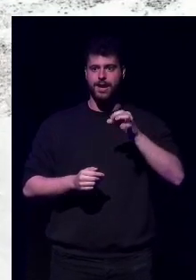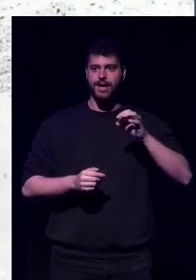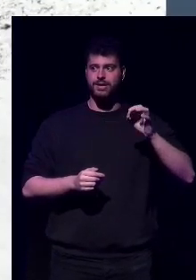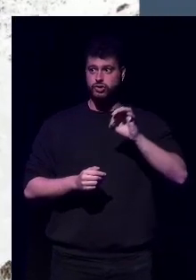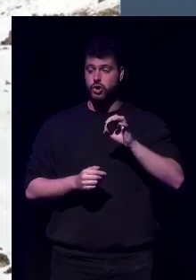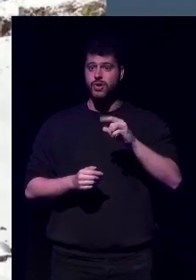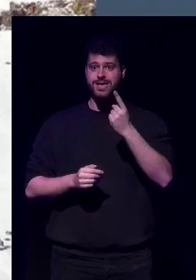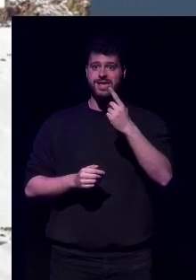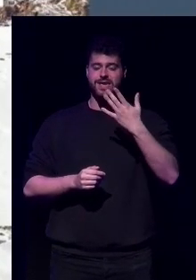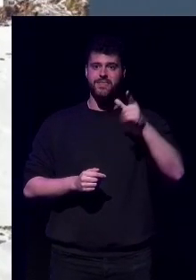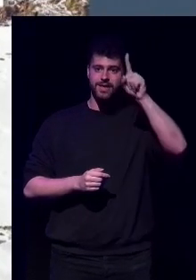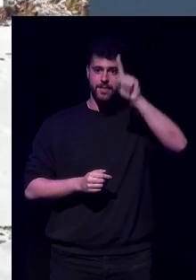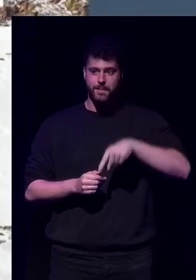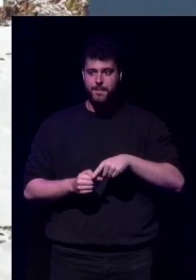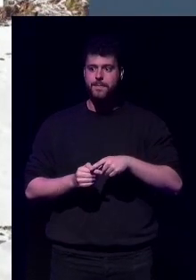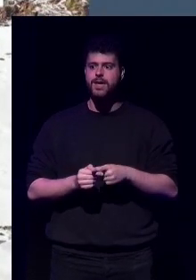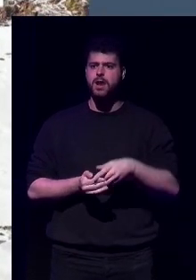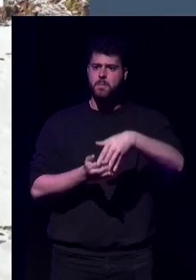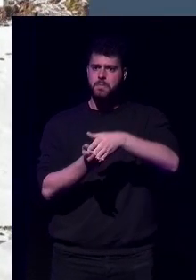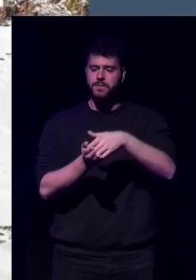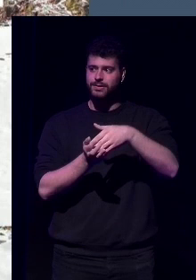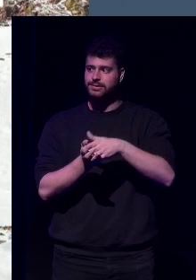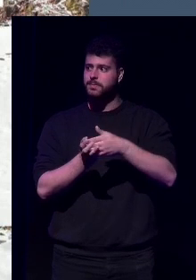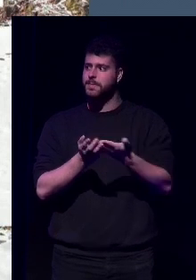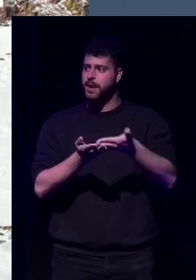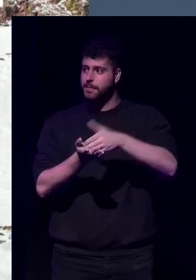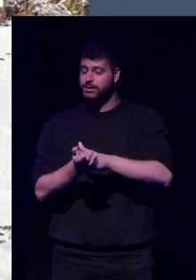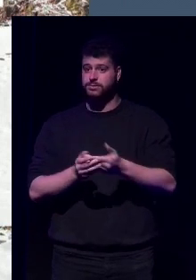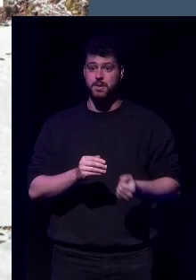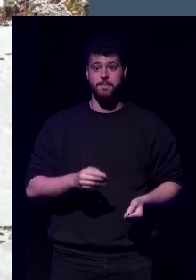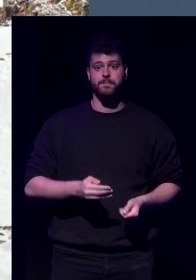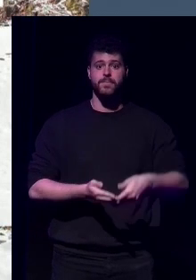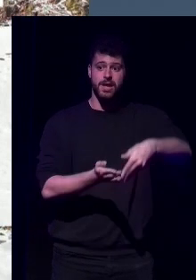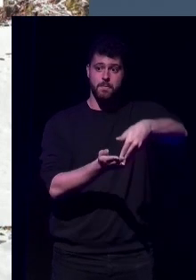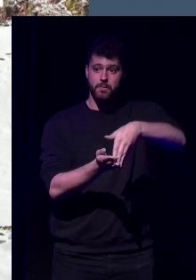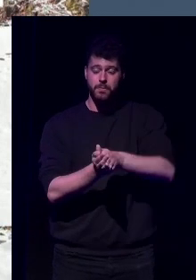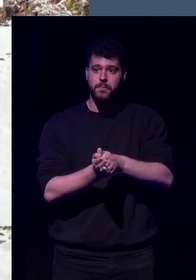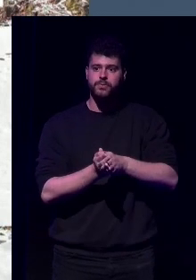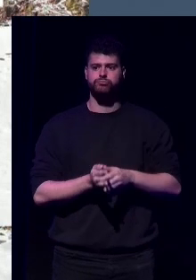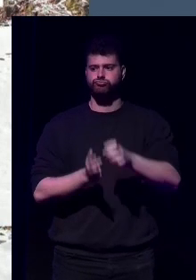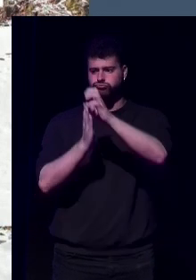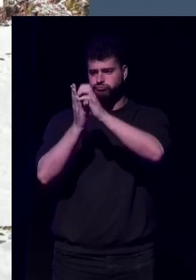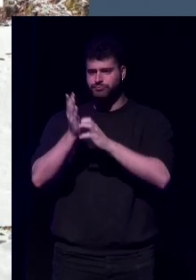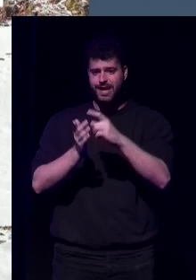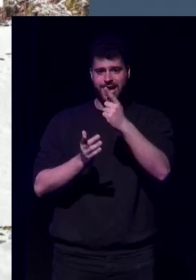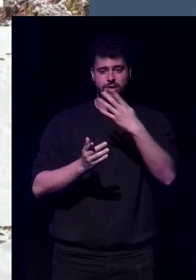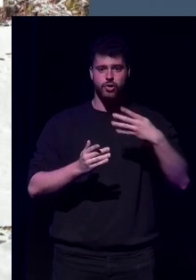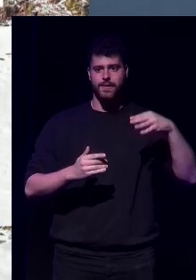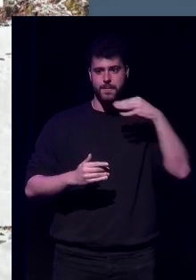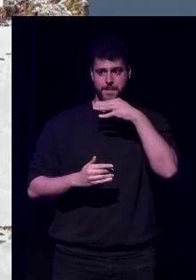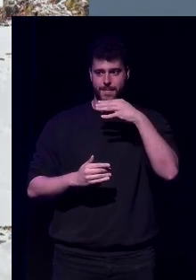15.000 exemplars mensuals i 58.000 lectors, va publicar el reportatge de 14 pàgines centrat en el Ripollès en el